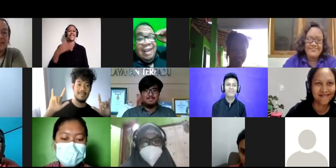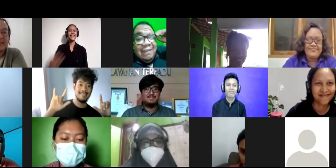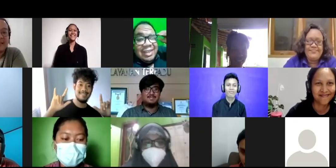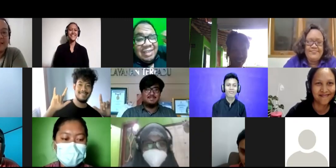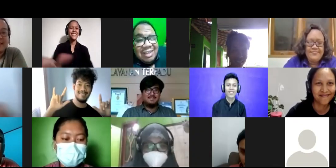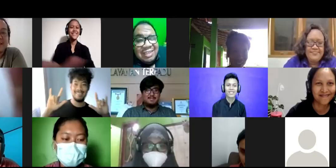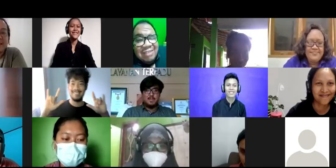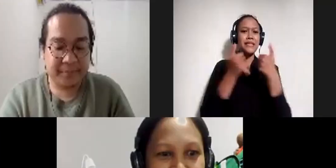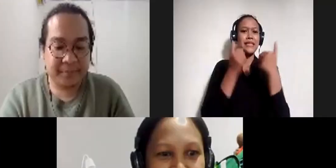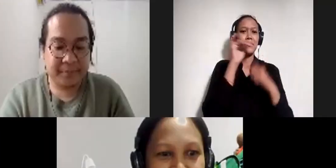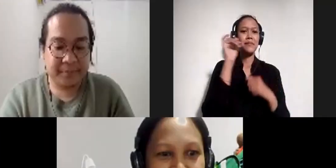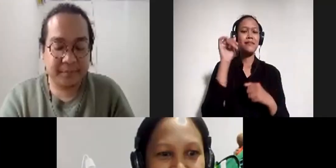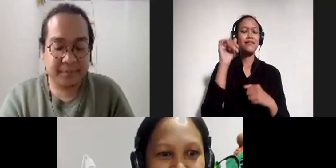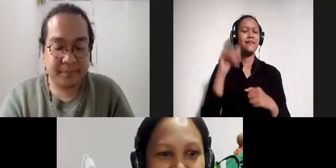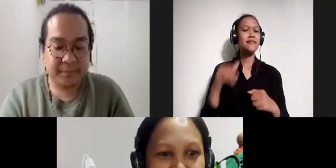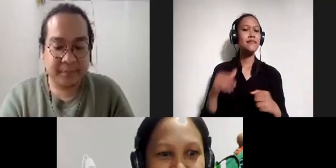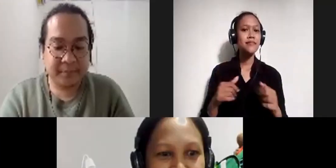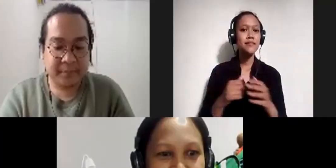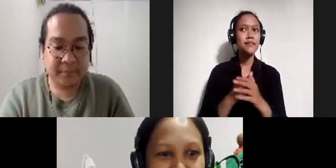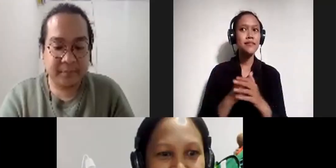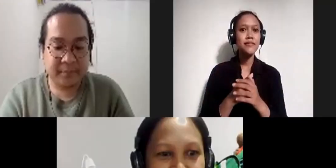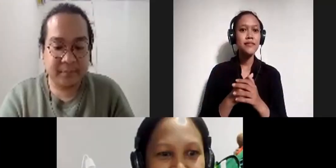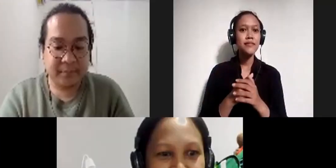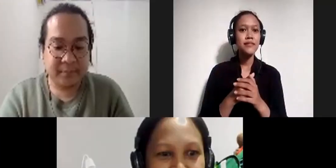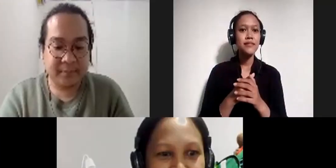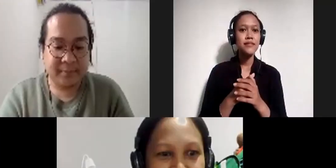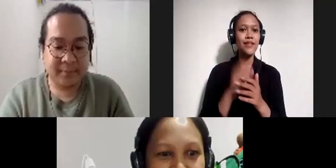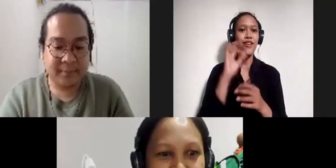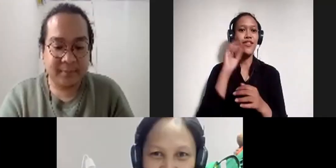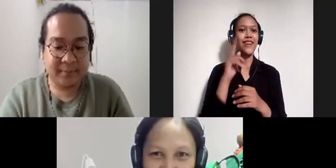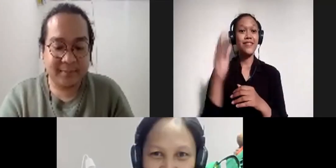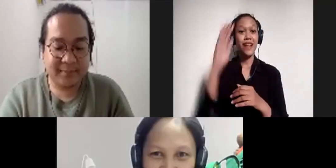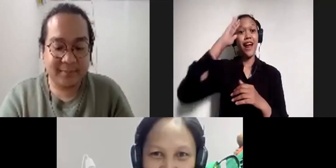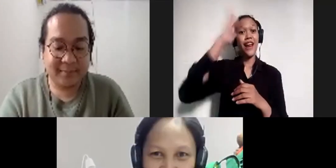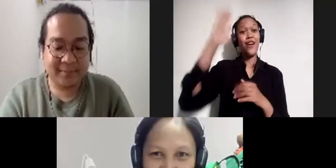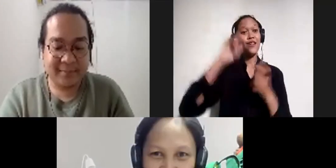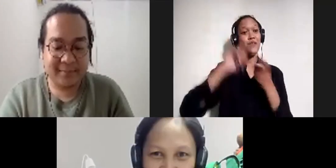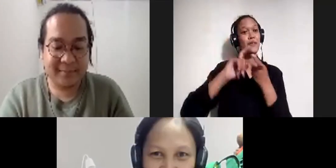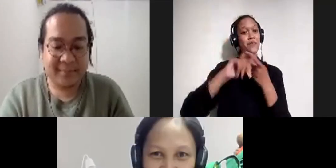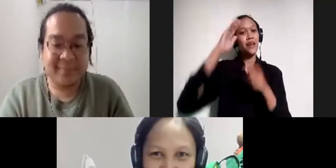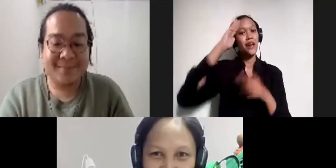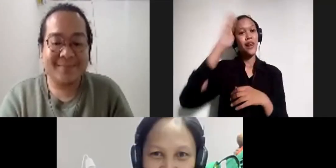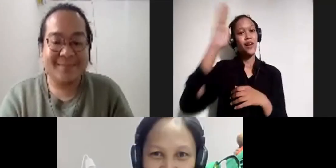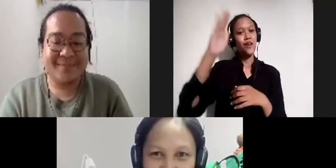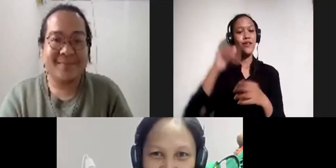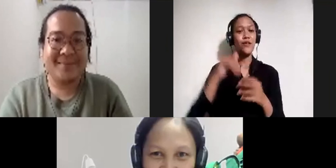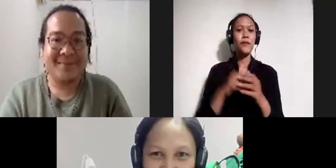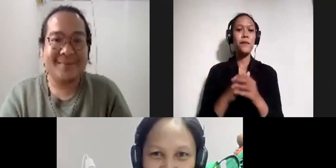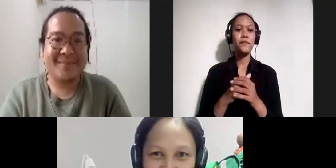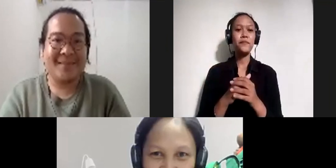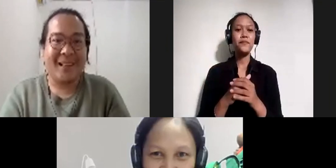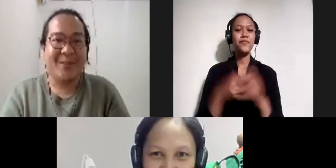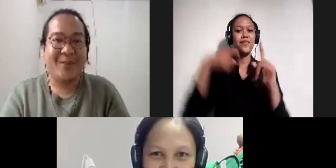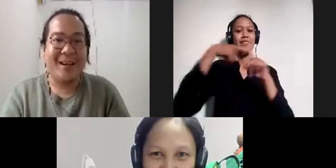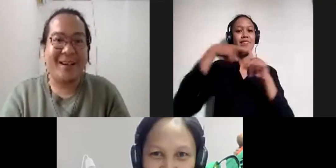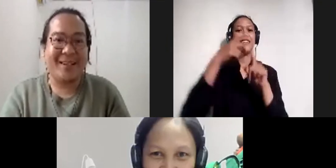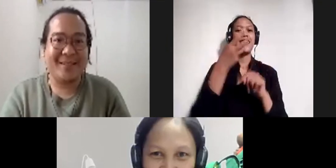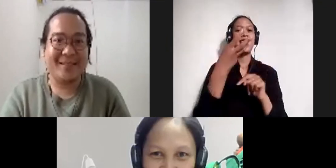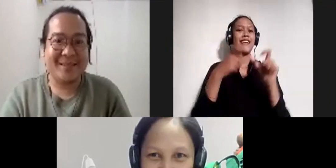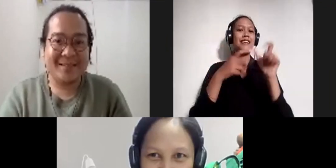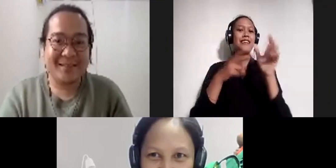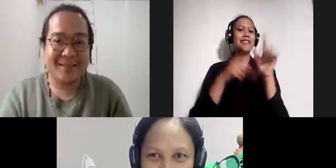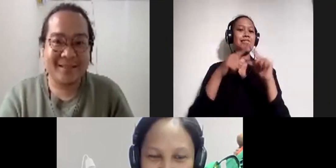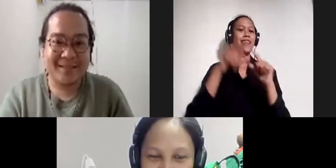Baik, terima kasih Mbak Hestina. Oke, halo teman-teman. Mas, Mas Kresna juga. Senang banget saya